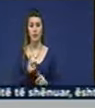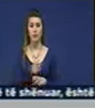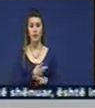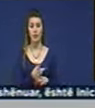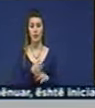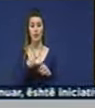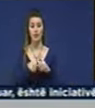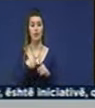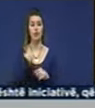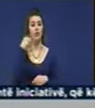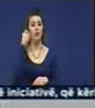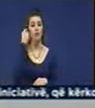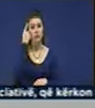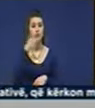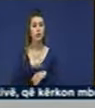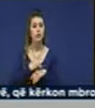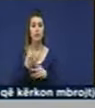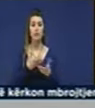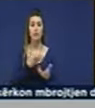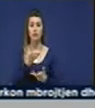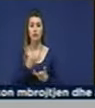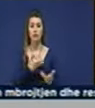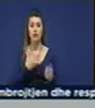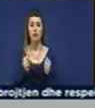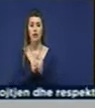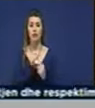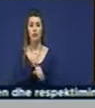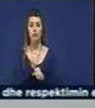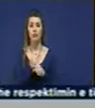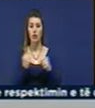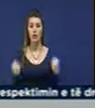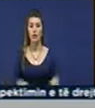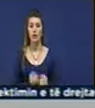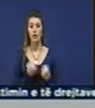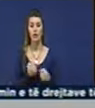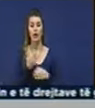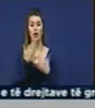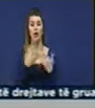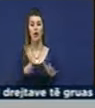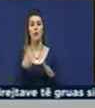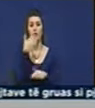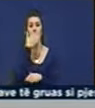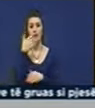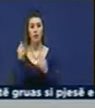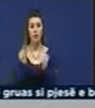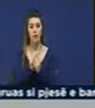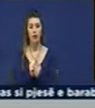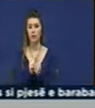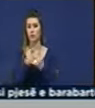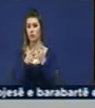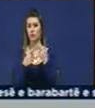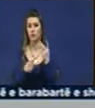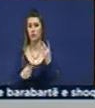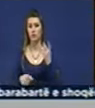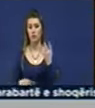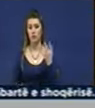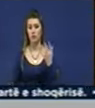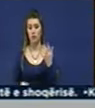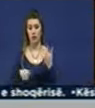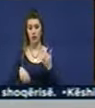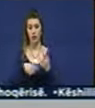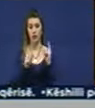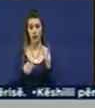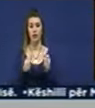ide, të koordinojmë aktivitete, të hapim biznese të përbashkëta e tjerë e tjerë. Pra mendjet tona në angelet i bashkojmë